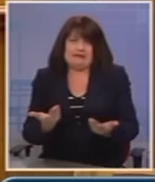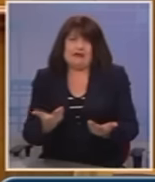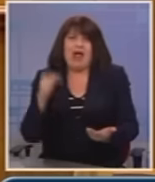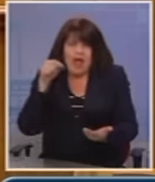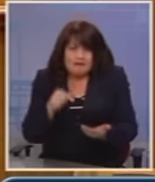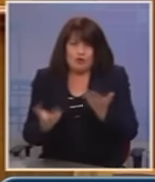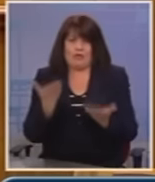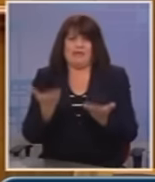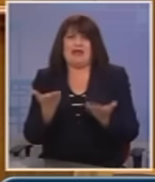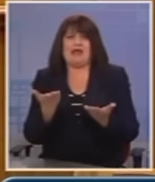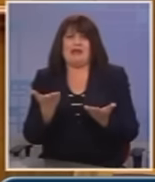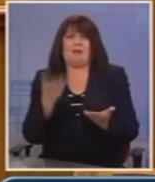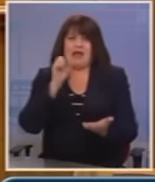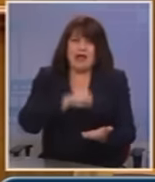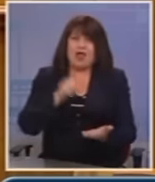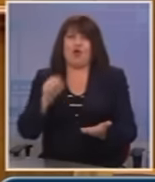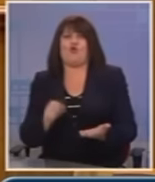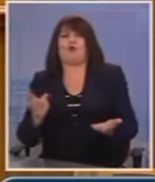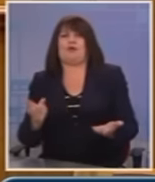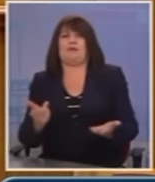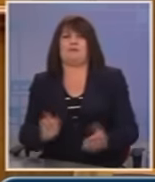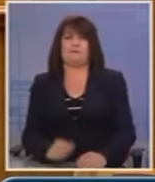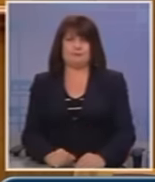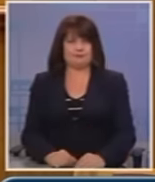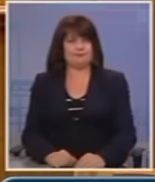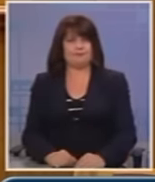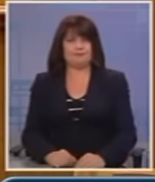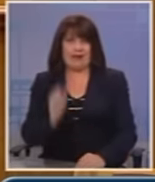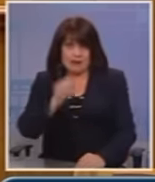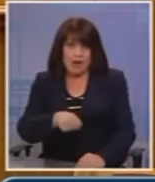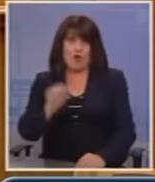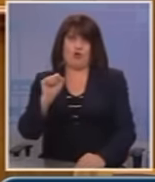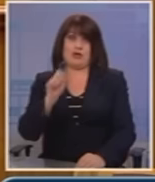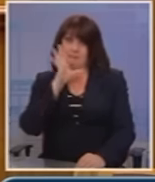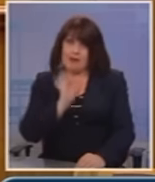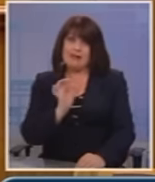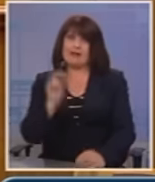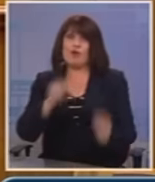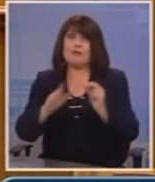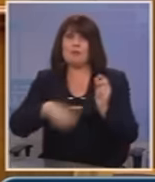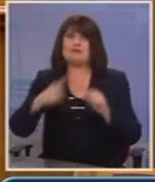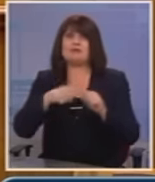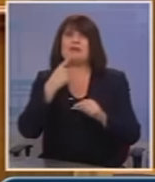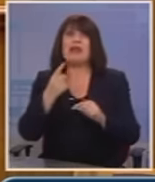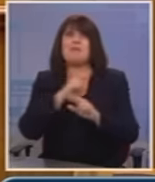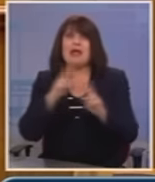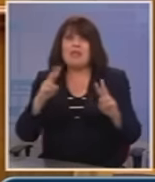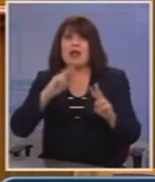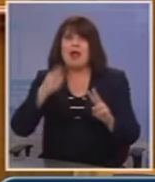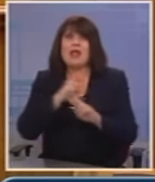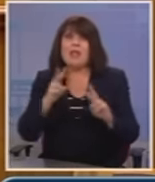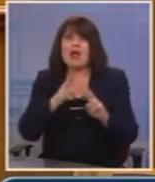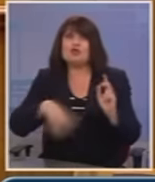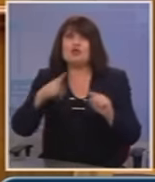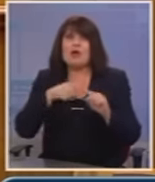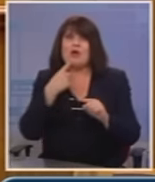είναι το δίλημα που τους βάζετε. Αυτό είναι το πραγματικό ερώτημα του δημοψηφίσματος. Και εμείς απαντάμε καθαρά, ξεκάθαρα στον